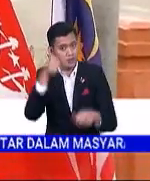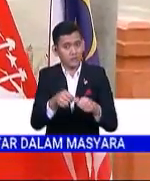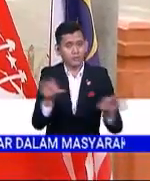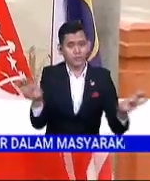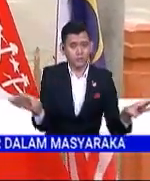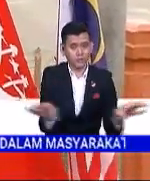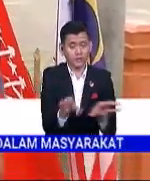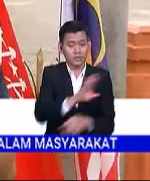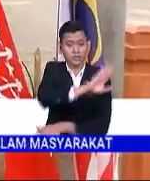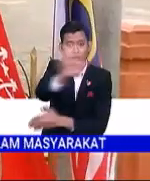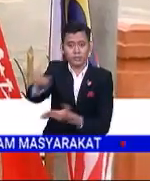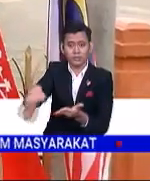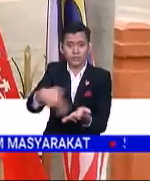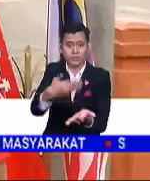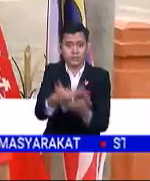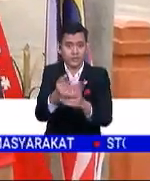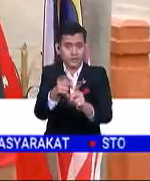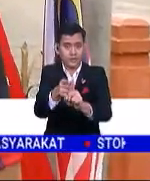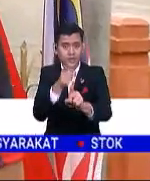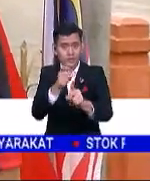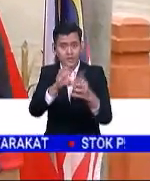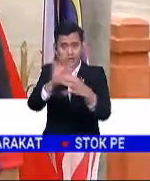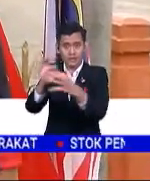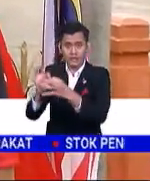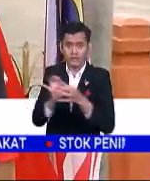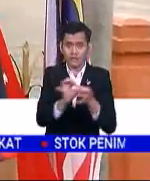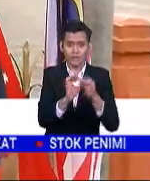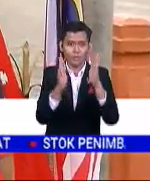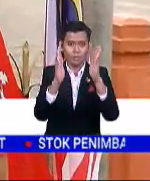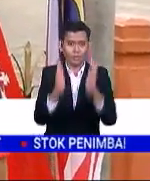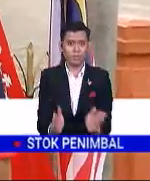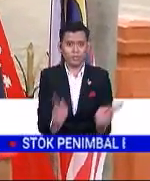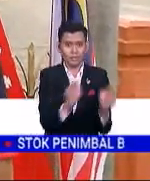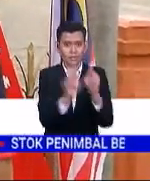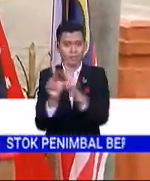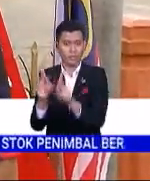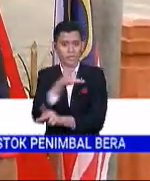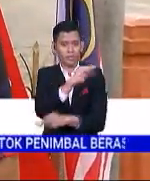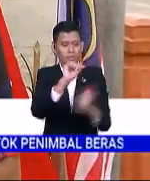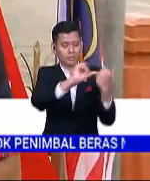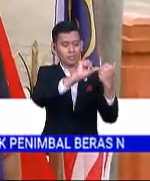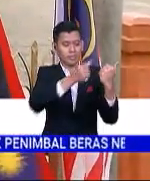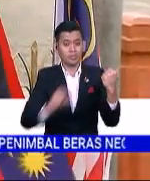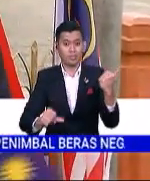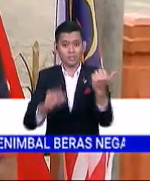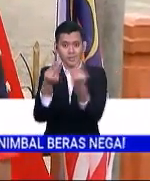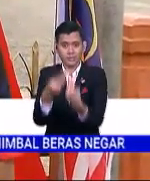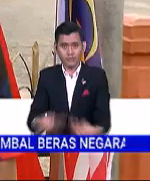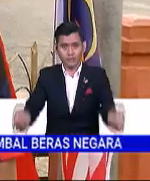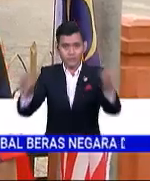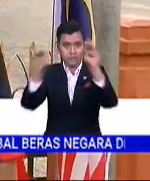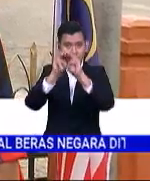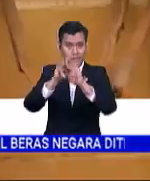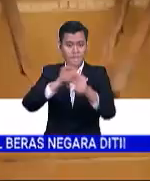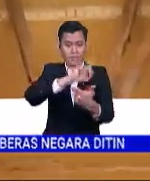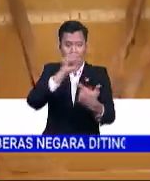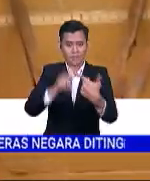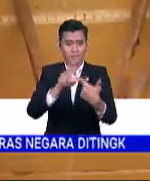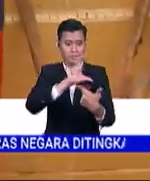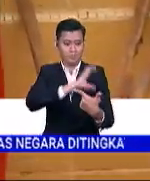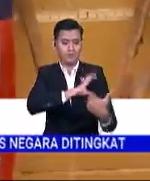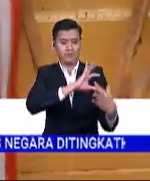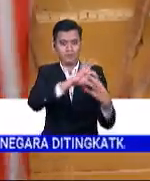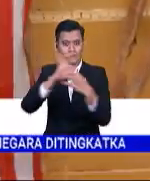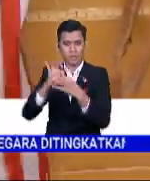ini kesemuanya daripada kerjasama orang kampung dan juga AJK Masjid dan PDRM.